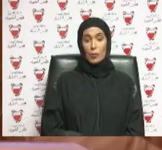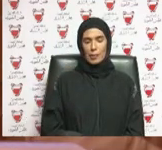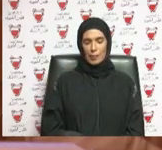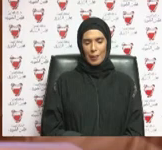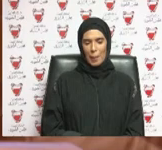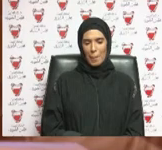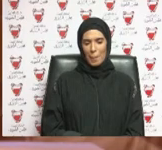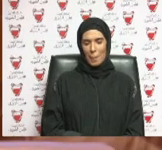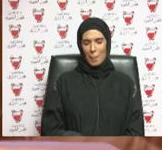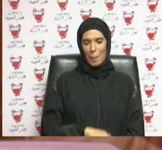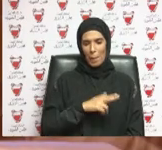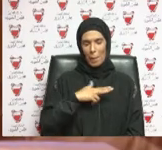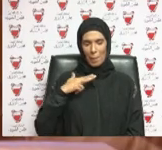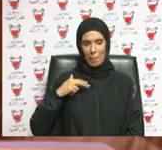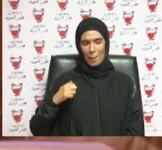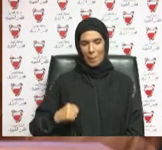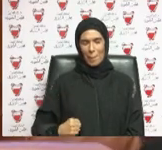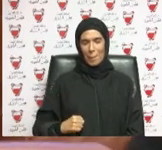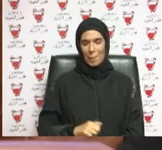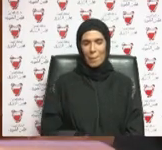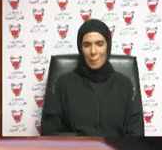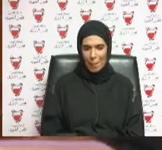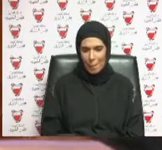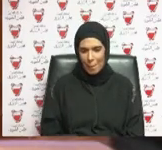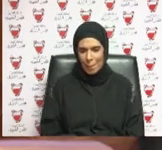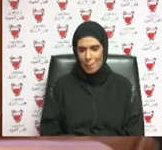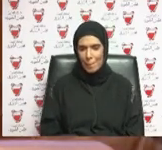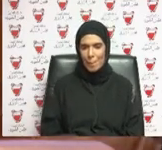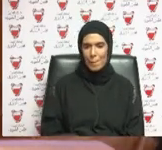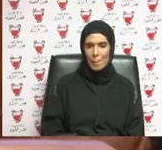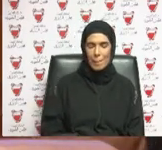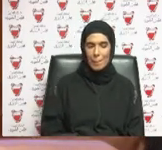أدار حكومة البحرين طيلة هذه العقود،